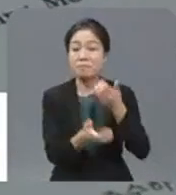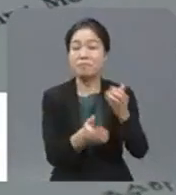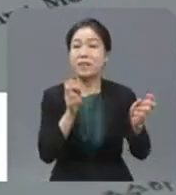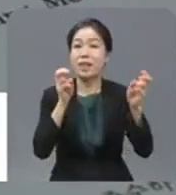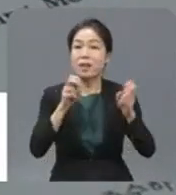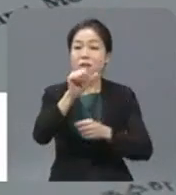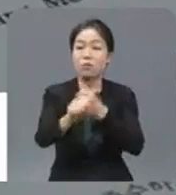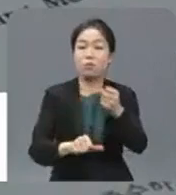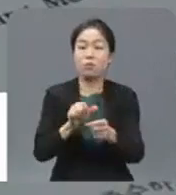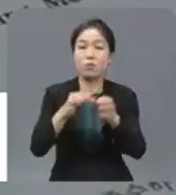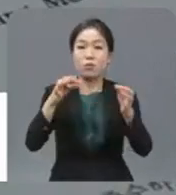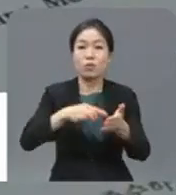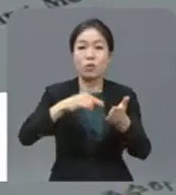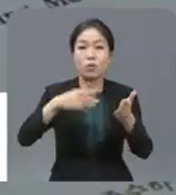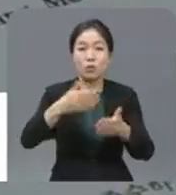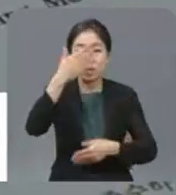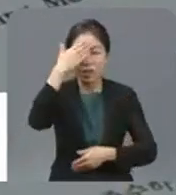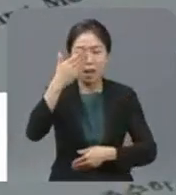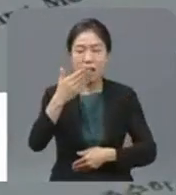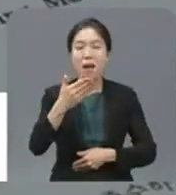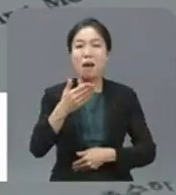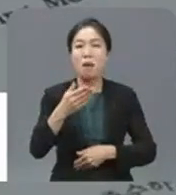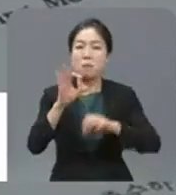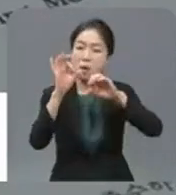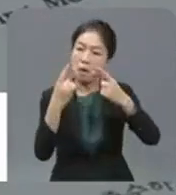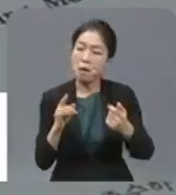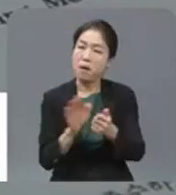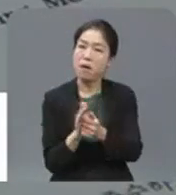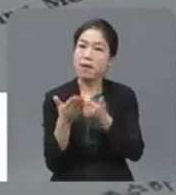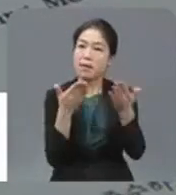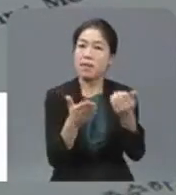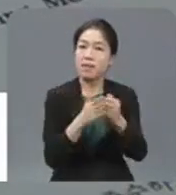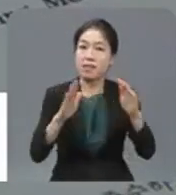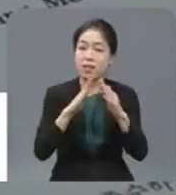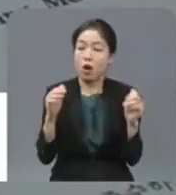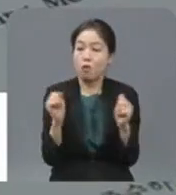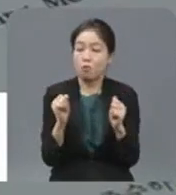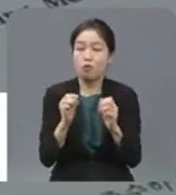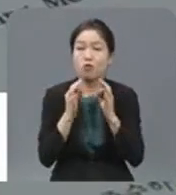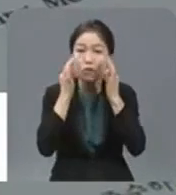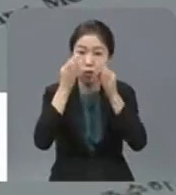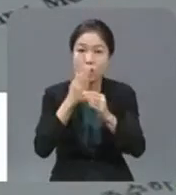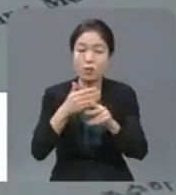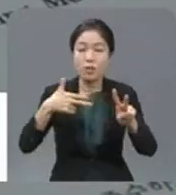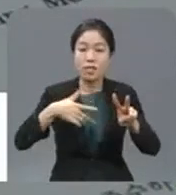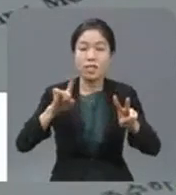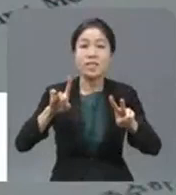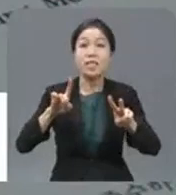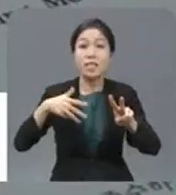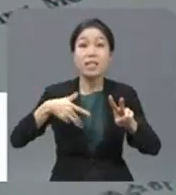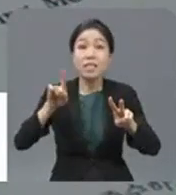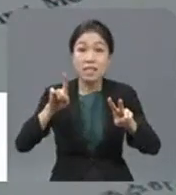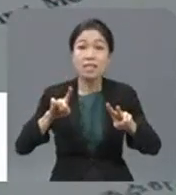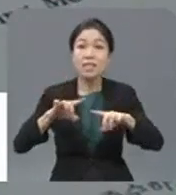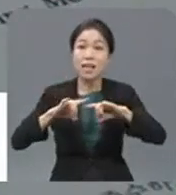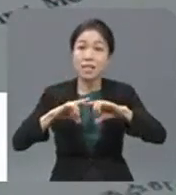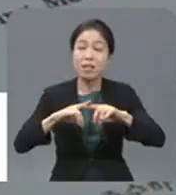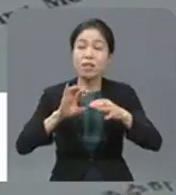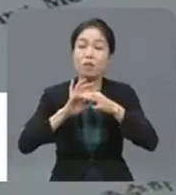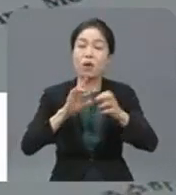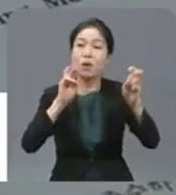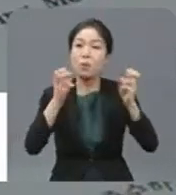5년간 조세 감면 혜택을 받게 돼서 전라북도가 힘을 쏟고 있는 2차전지 관련 기업 유치가 속도를 낼